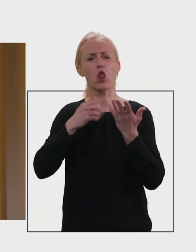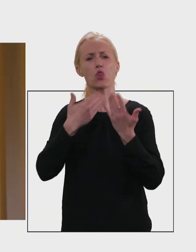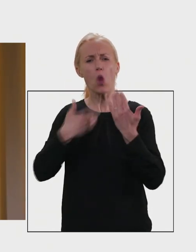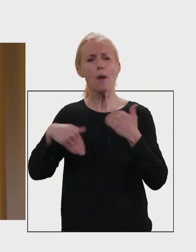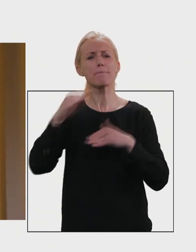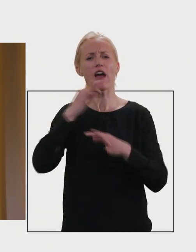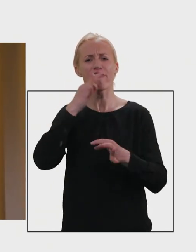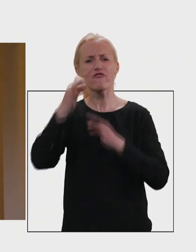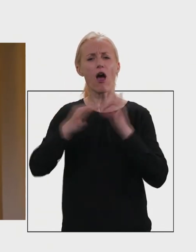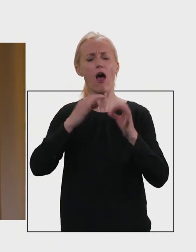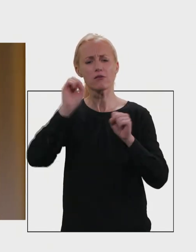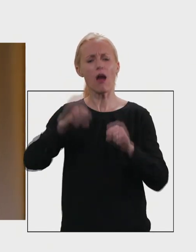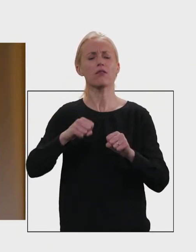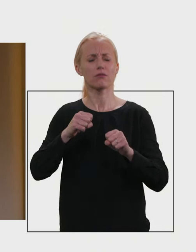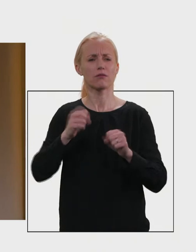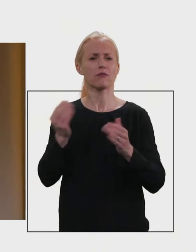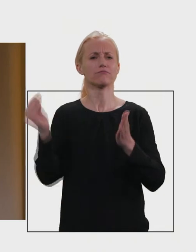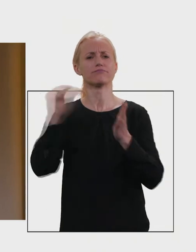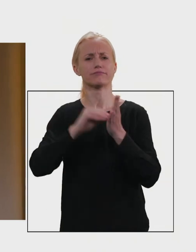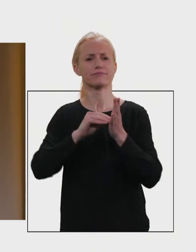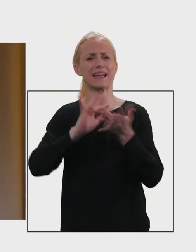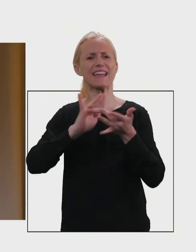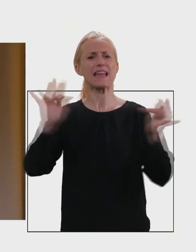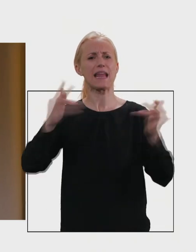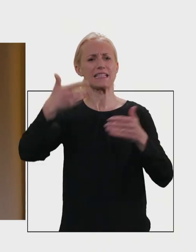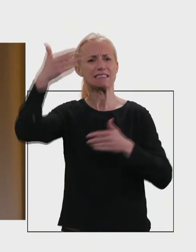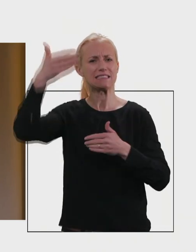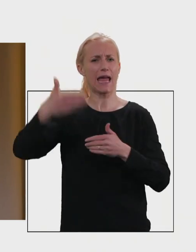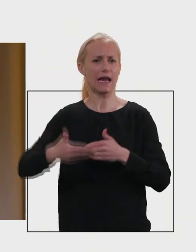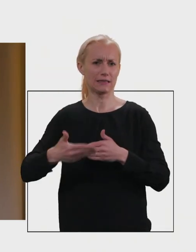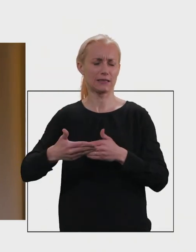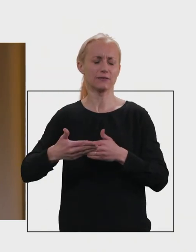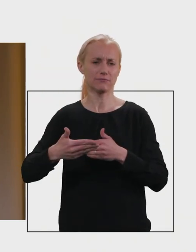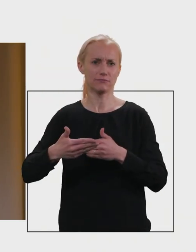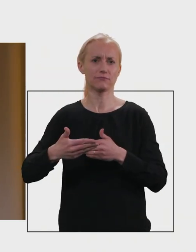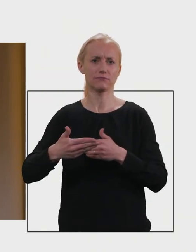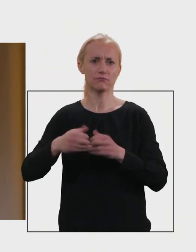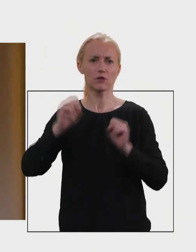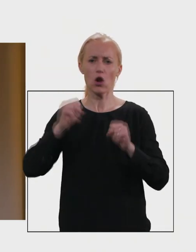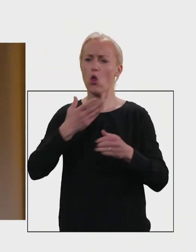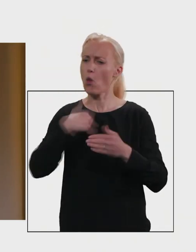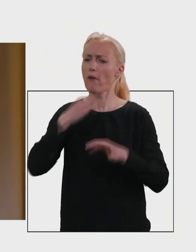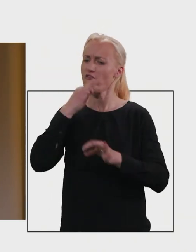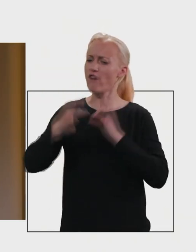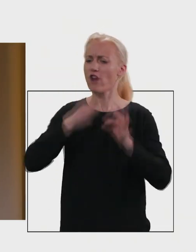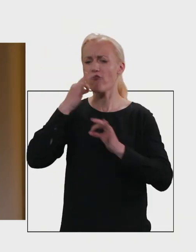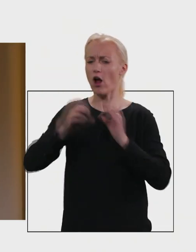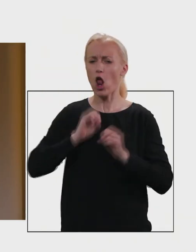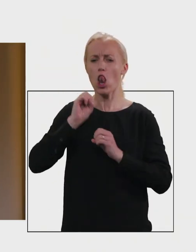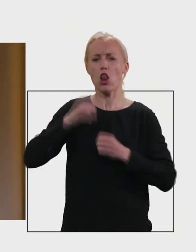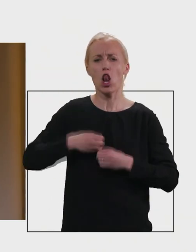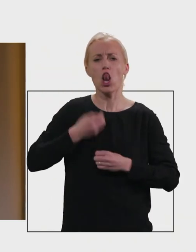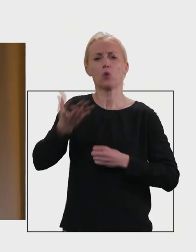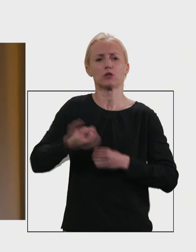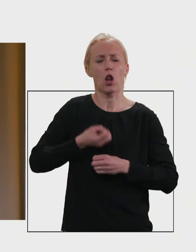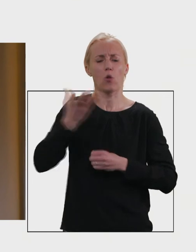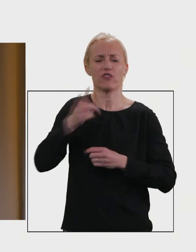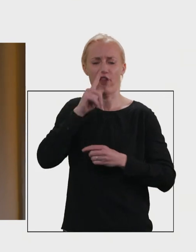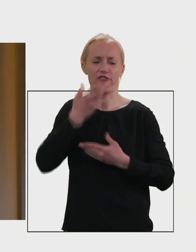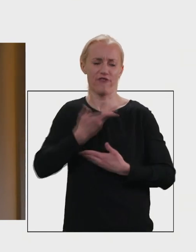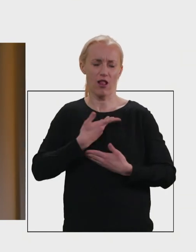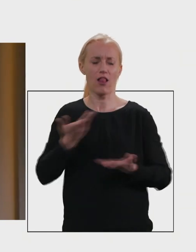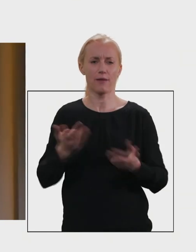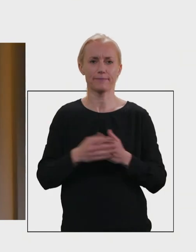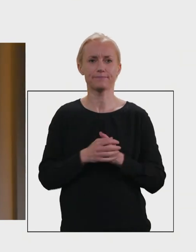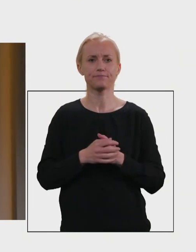die kann man sicherlich stellen. Es gibt ja immer noch eine Internetseite, auf die man gehen kann. Und da kann man natürlich auch noch jede Menge Fragen loswerden, wenn man das denn möchte. Wir haben darüber